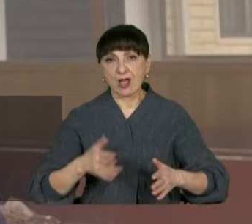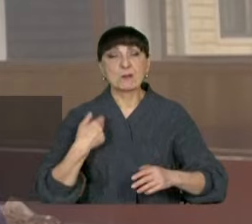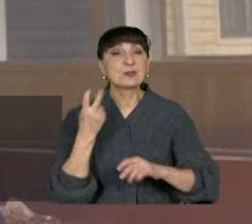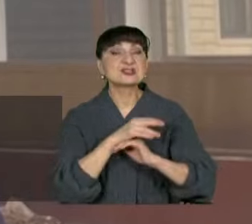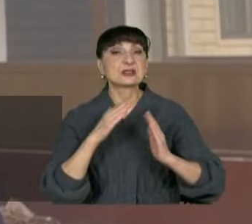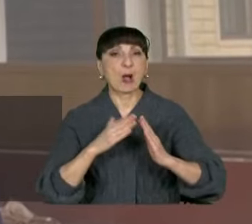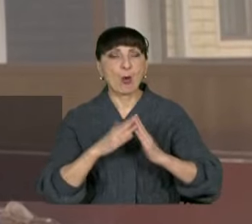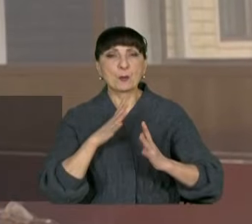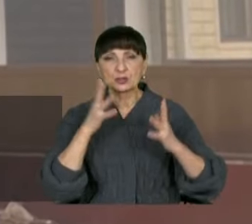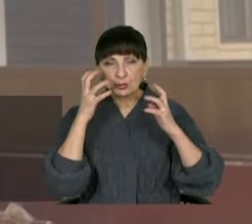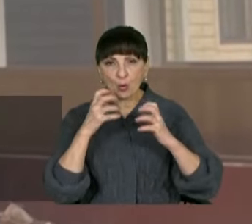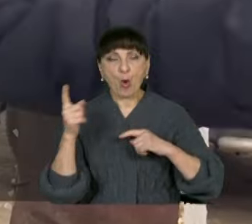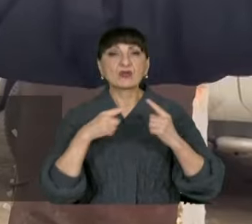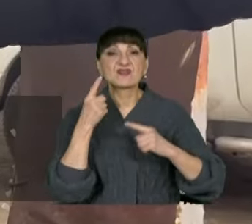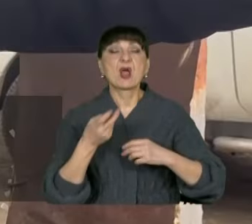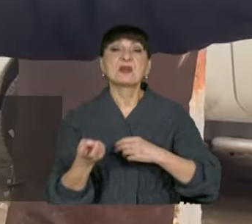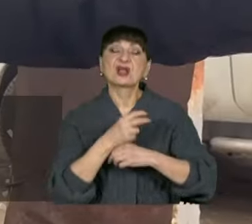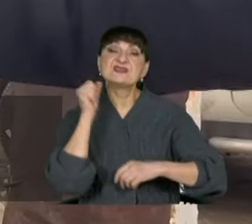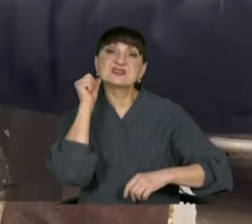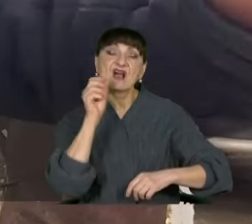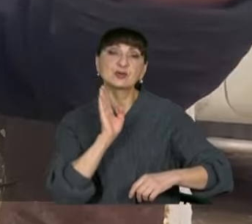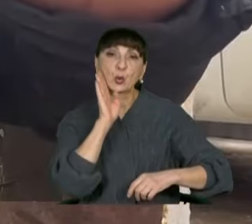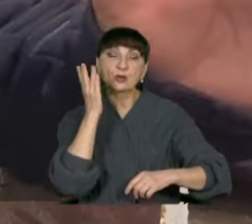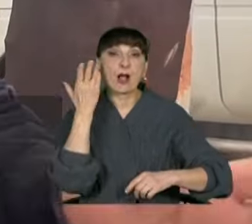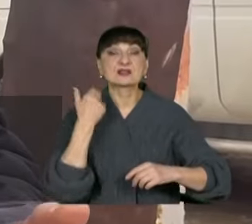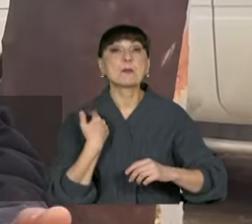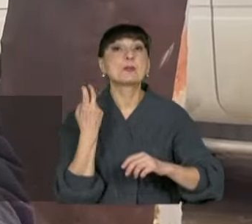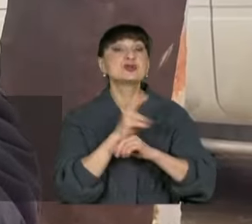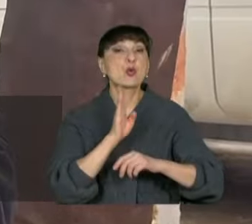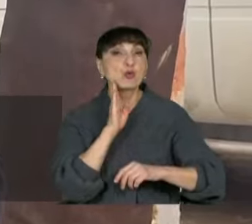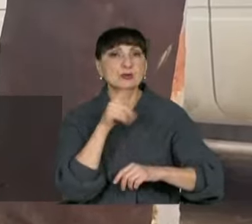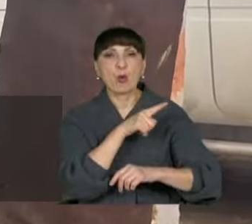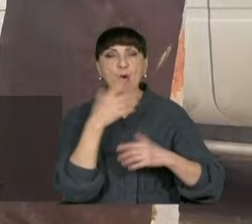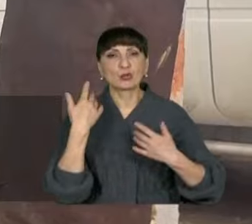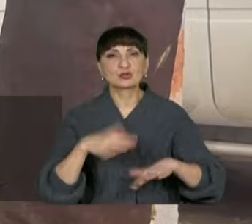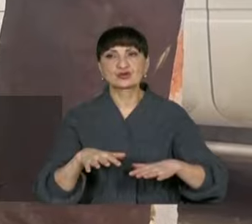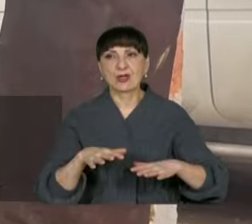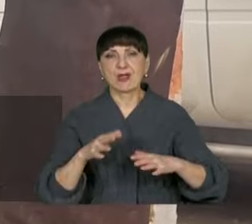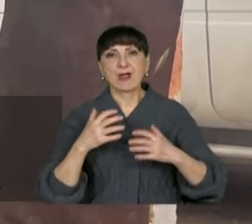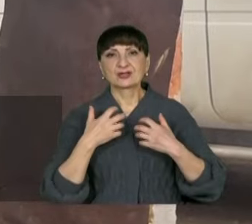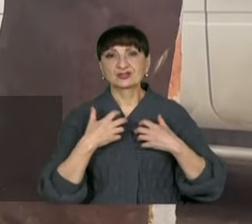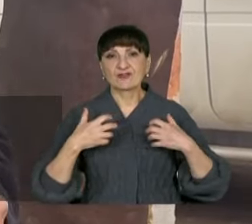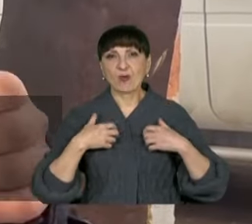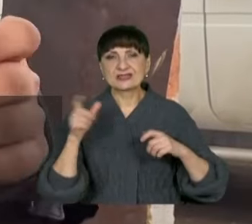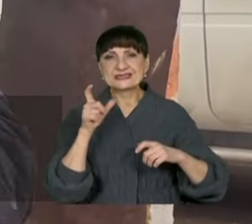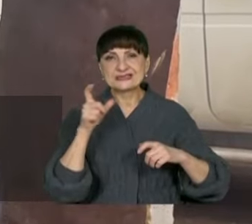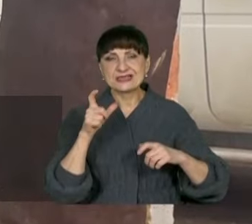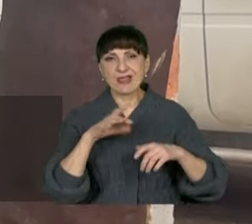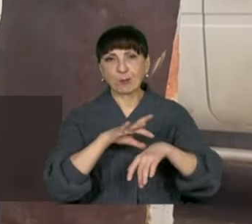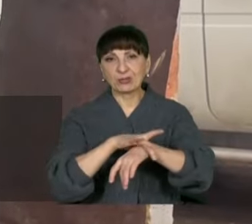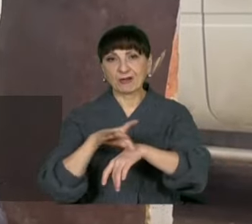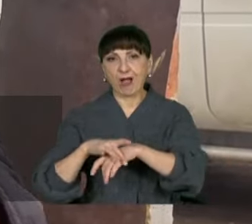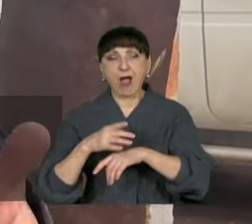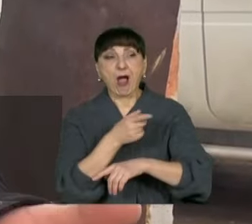нему домой, было темно. Он говорит, приходите завтра утром. Когда мы пришли с утра, он на всех животных надел синие бирки. А мы не